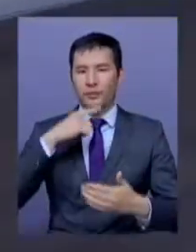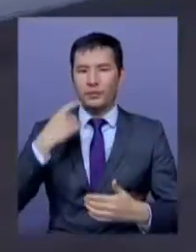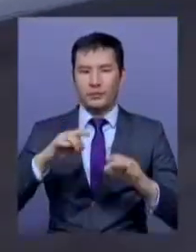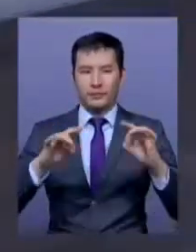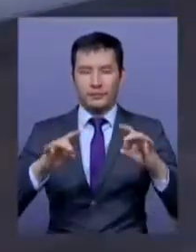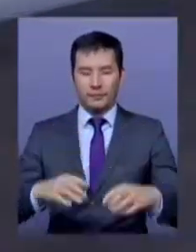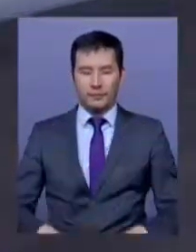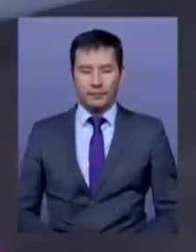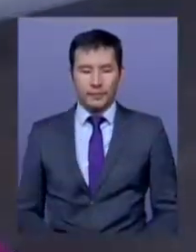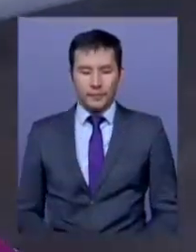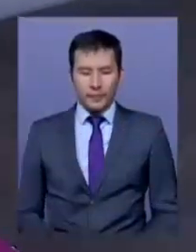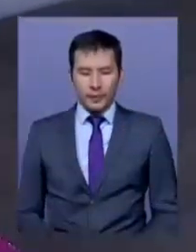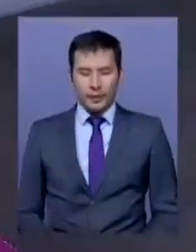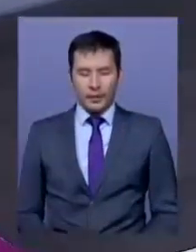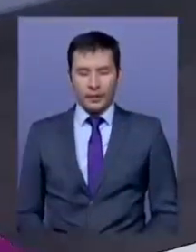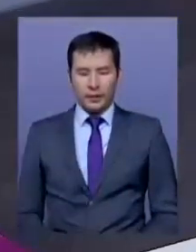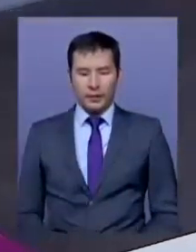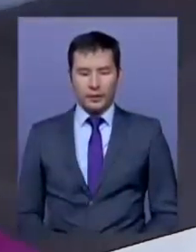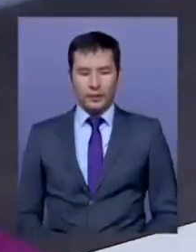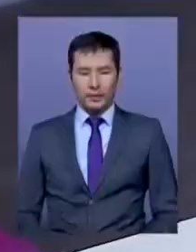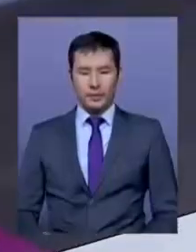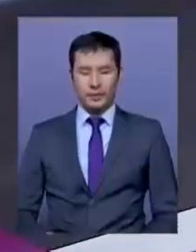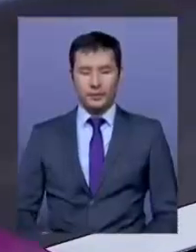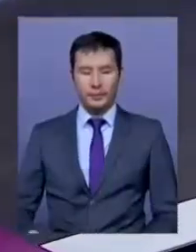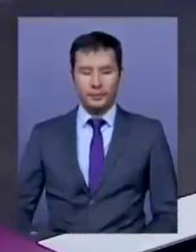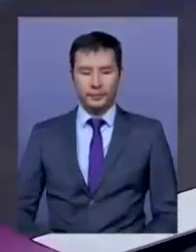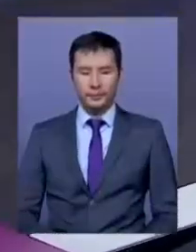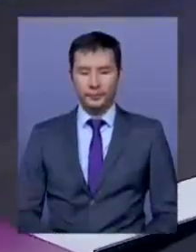тәмәм. Алда орыс тіліндегі жаңалықтар топтамасы. Онымен әріптесім Диас Махамбетов таныстырады.